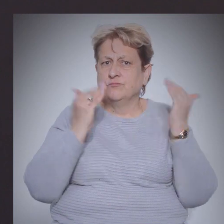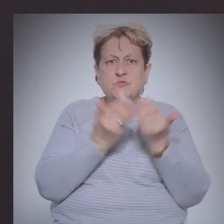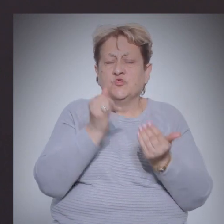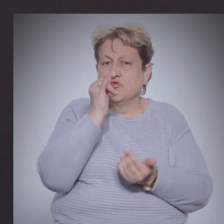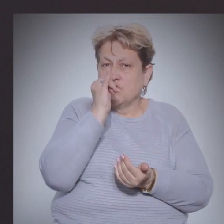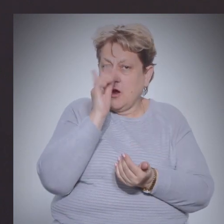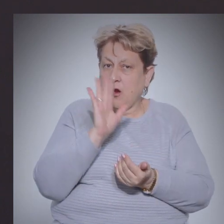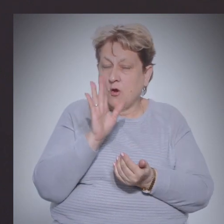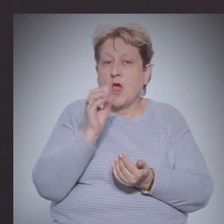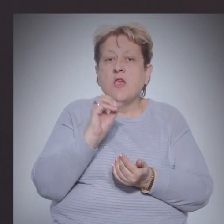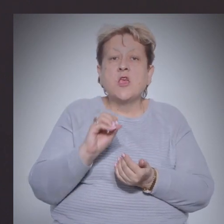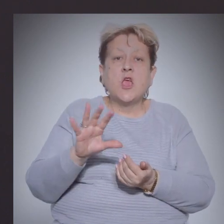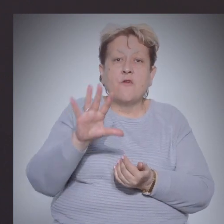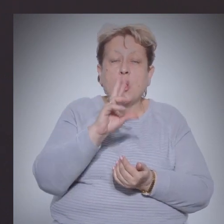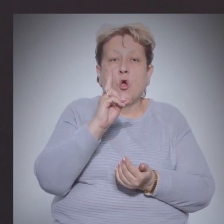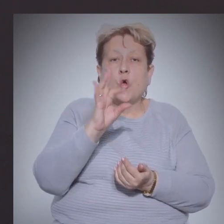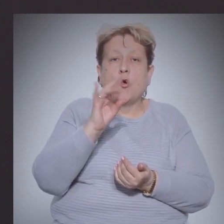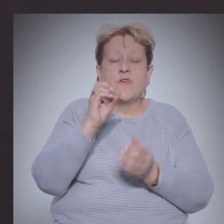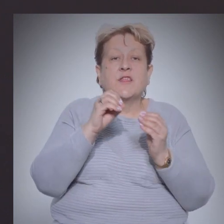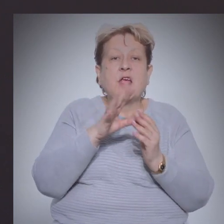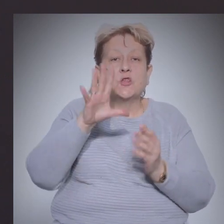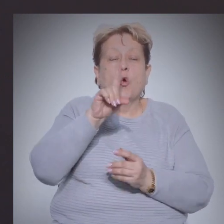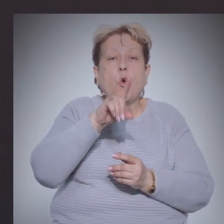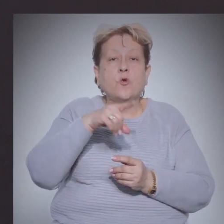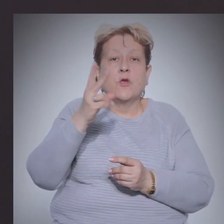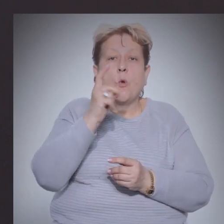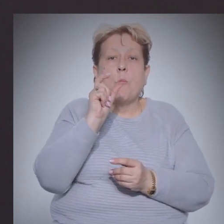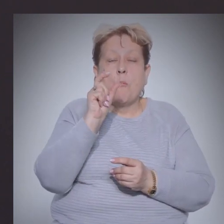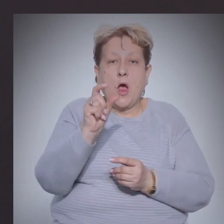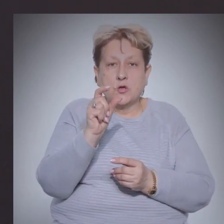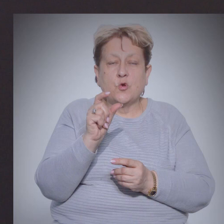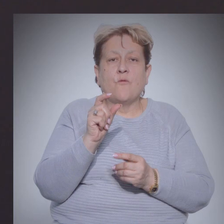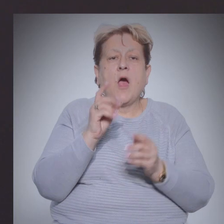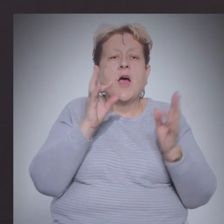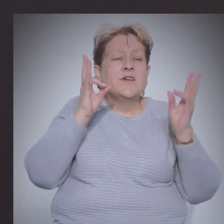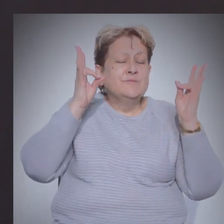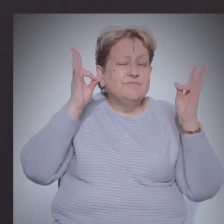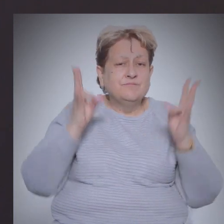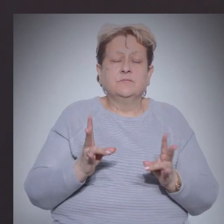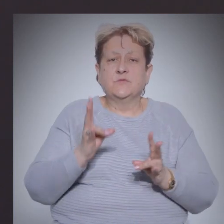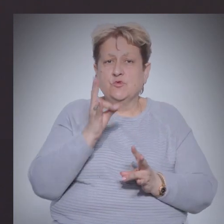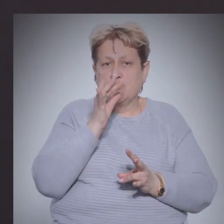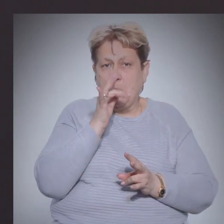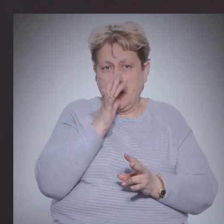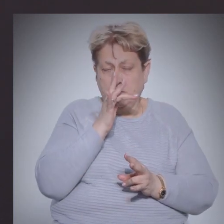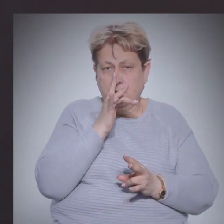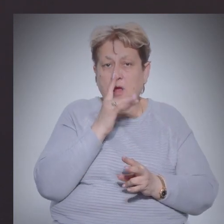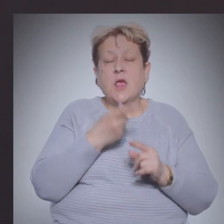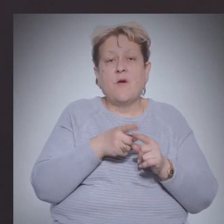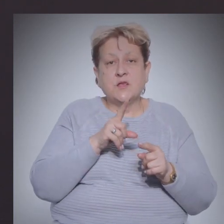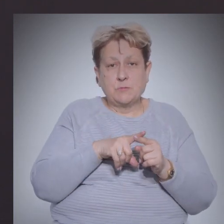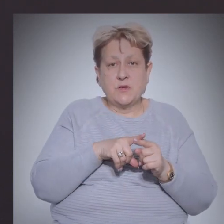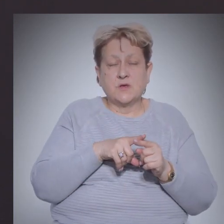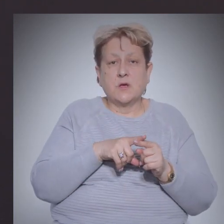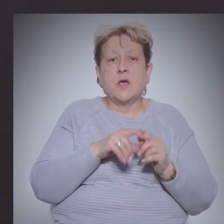կարող սամանապակվել, անգամ Եվրոպական կոմեց հետ ասնին գերորդ հոզված, եկրորդ մասում նշված արդակարգ իրավիճակներում։